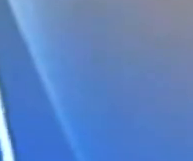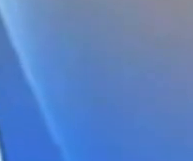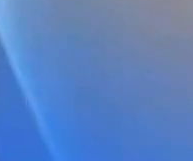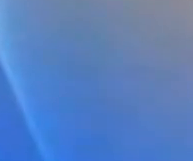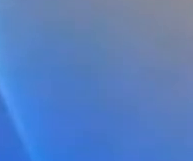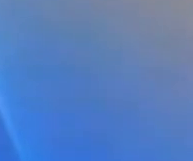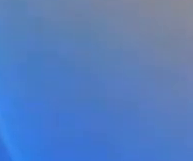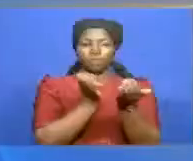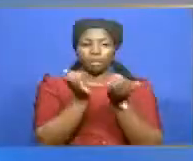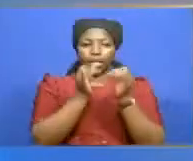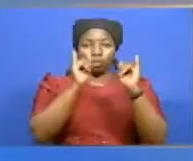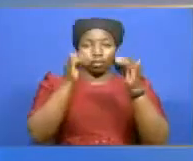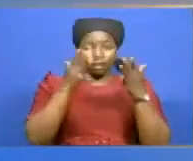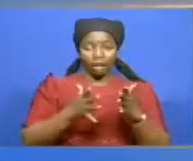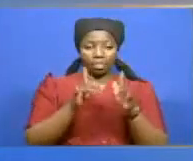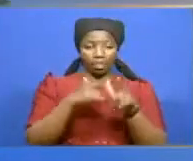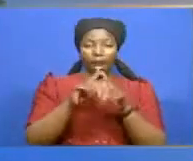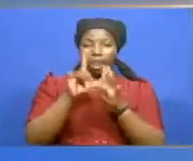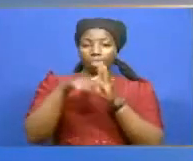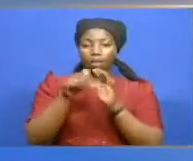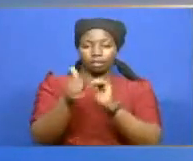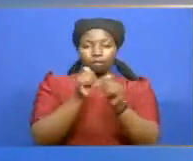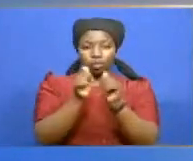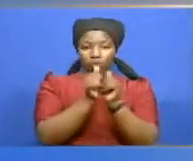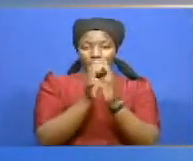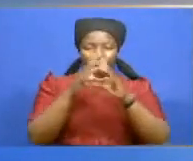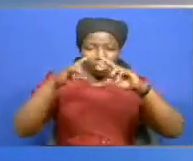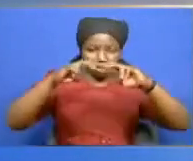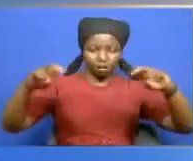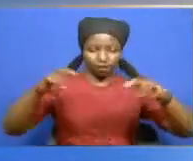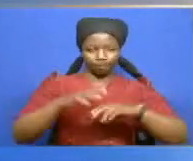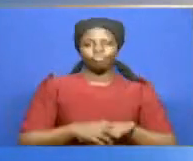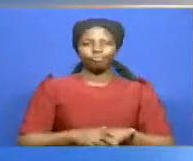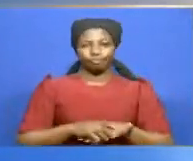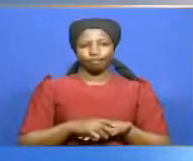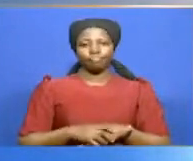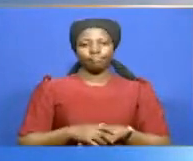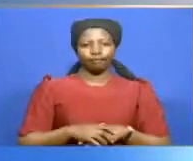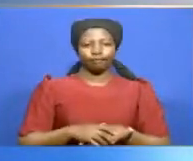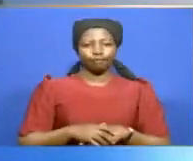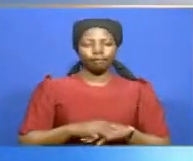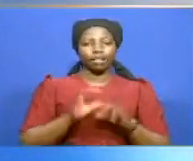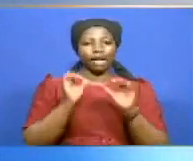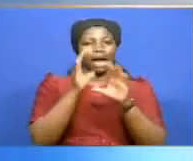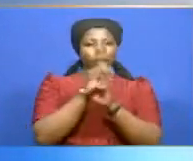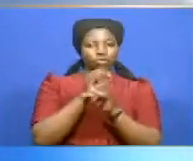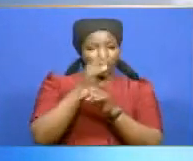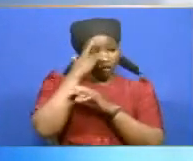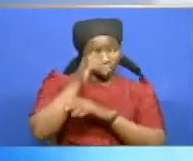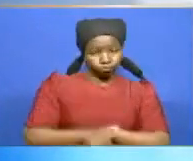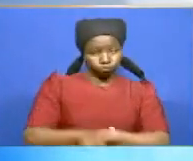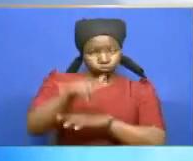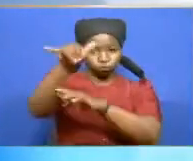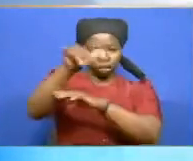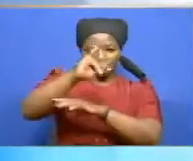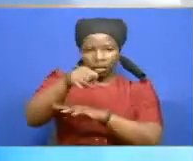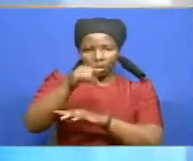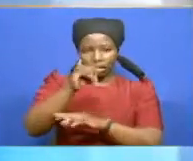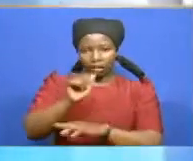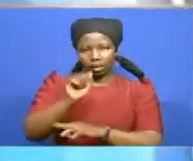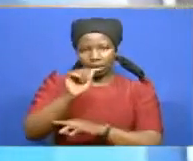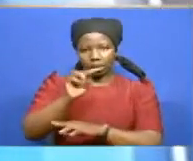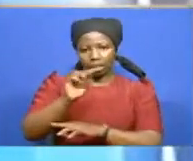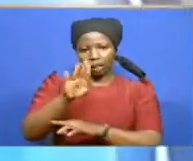Katika biashara sasa mtazamaji, kisha spoti na utafiti, shirika la safari za ndege la Jambojet limeanza huduma